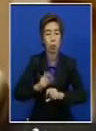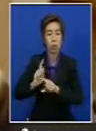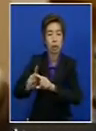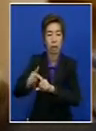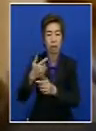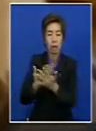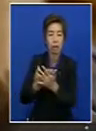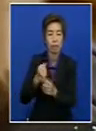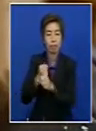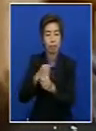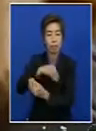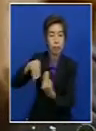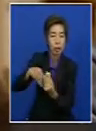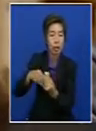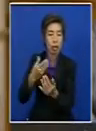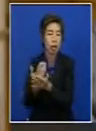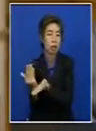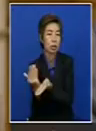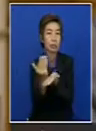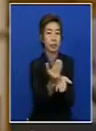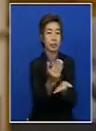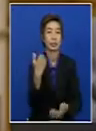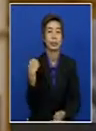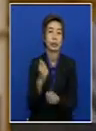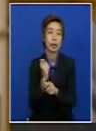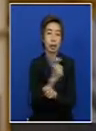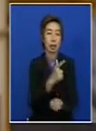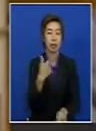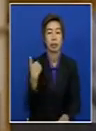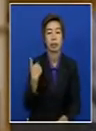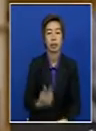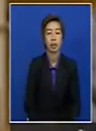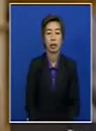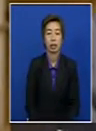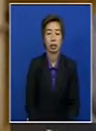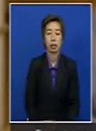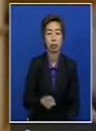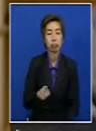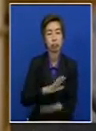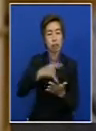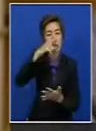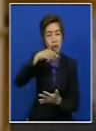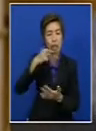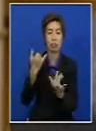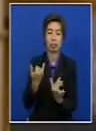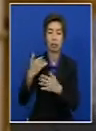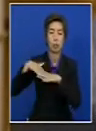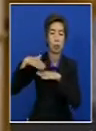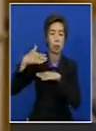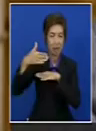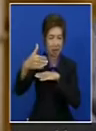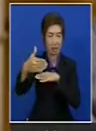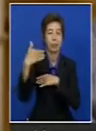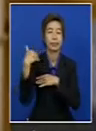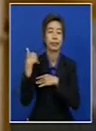払って老人ホームに入ります。タイでも今からまあ長い年月